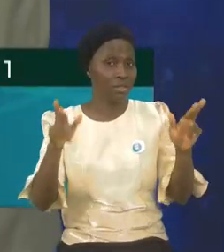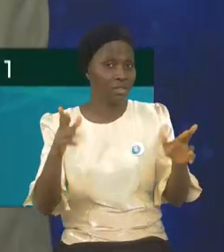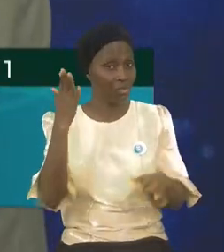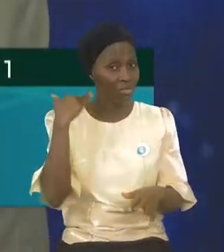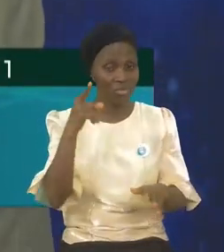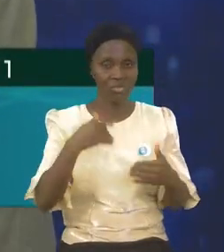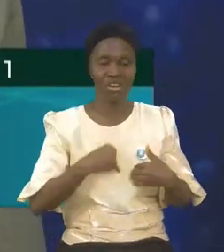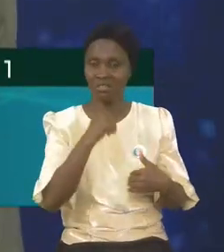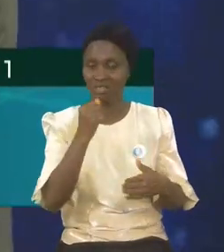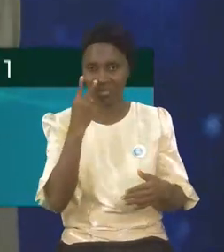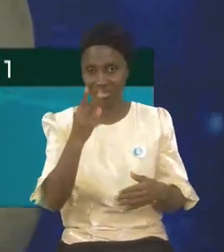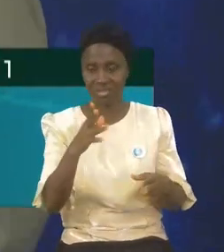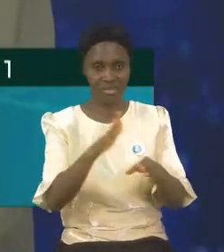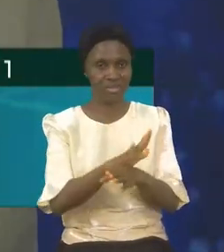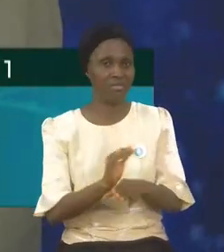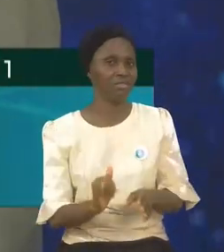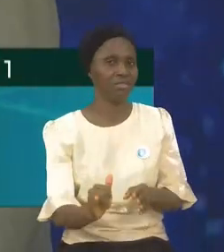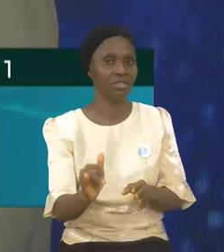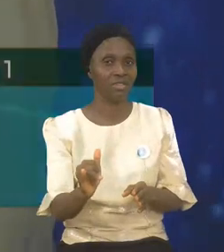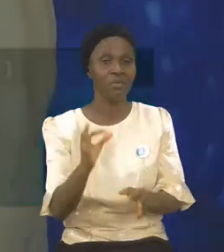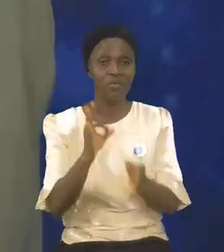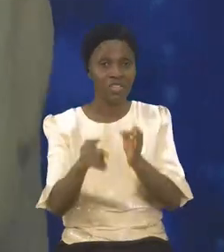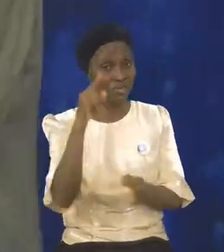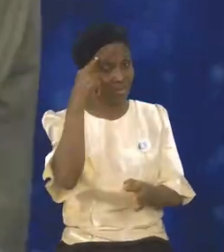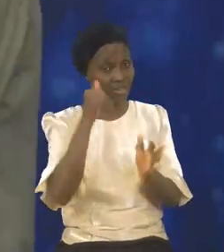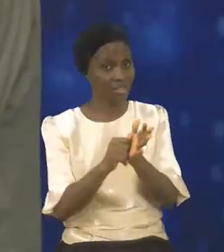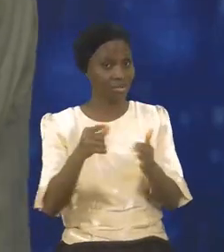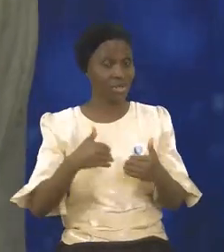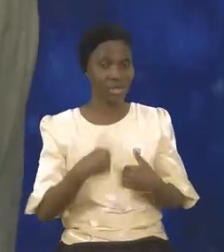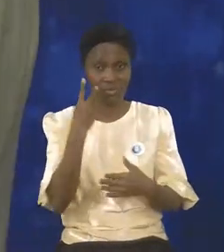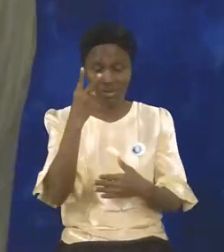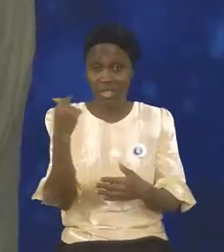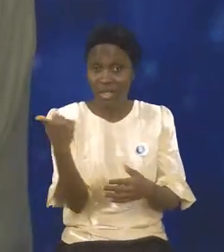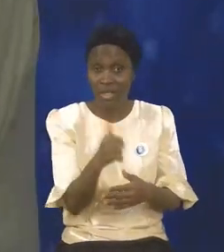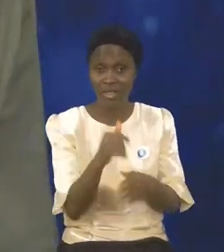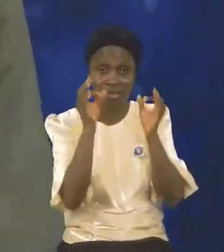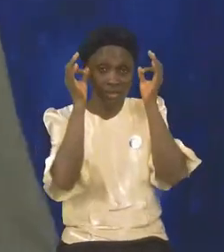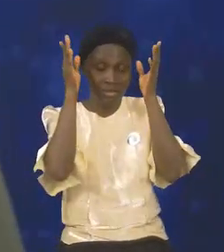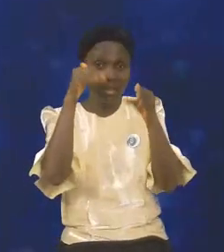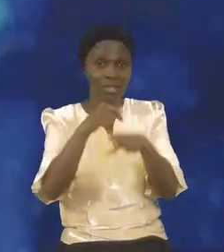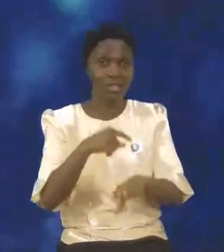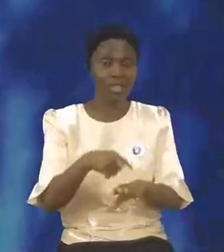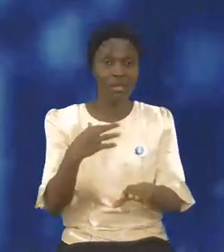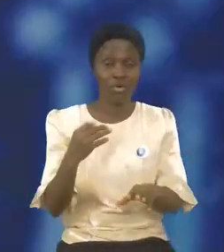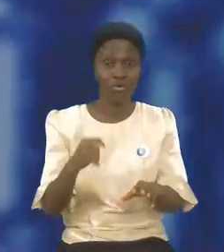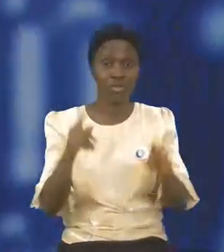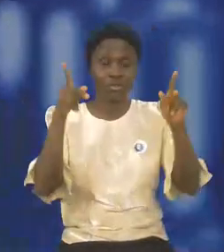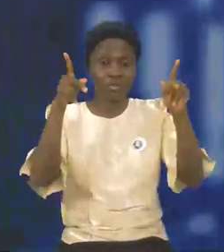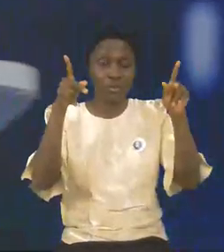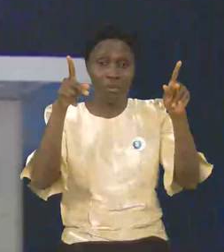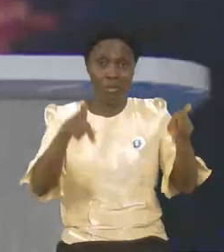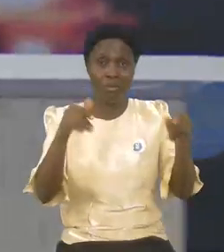vu. Si vous croyez avoir vu une cruauté, une dureté au temps